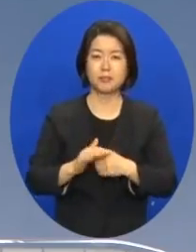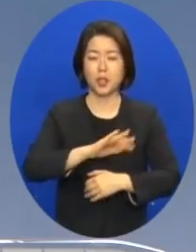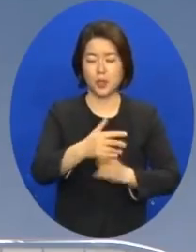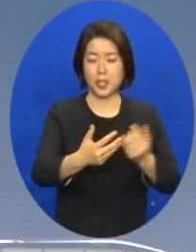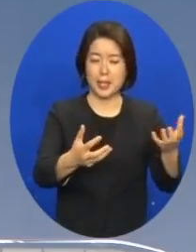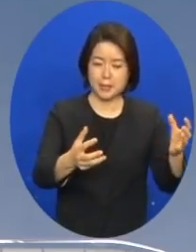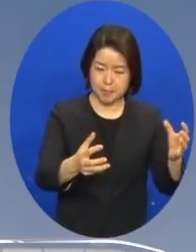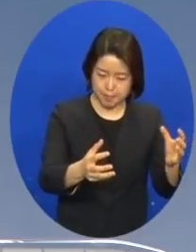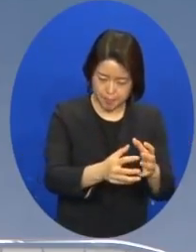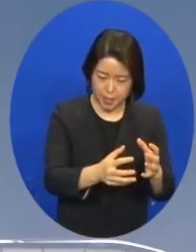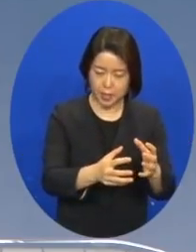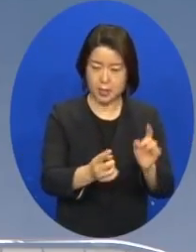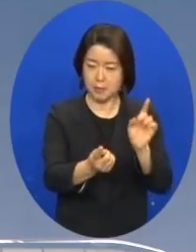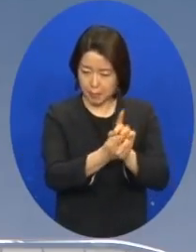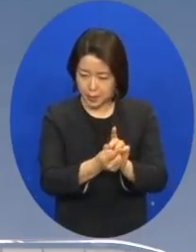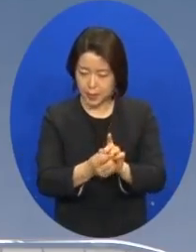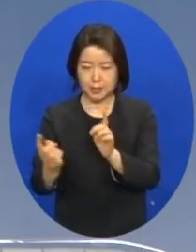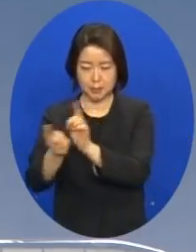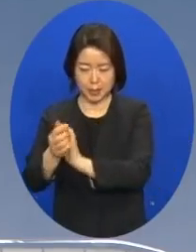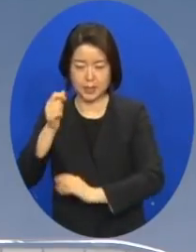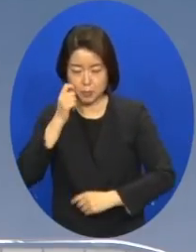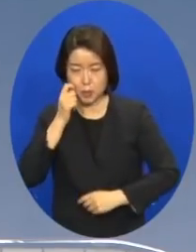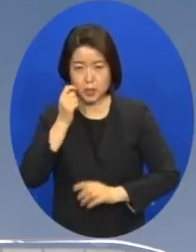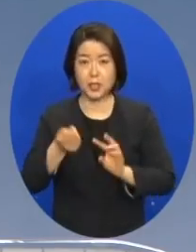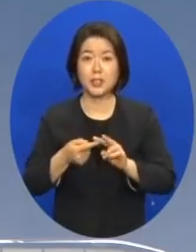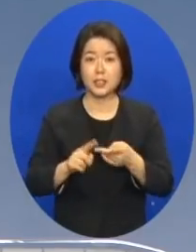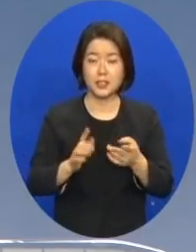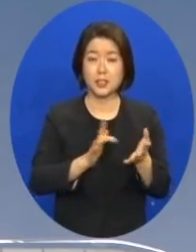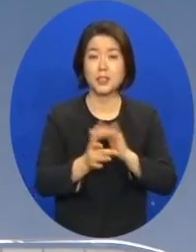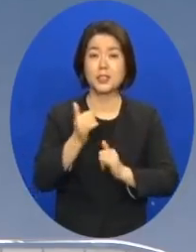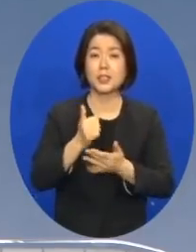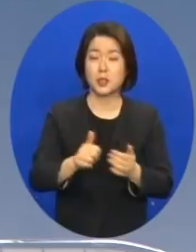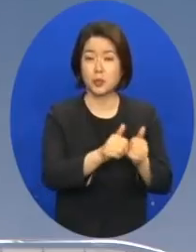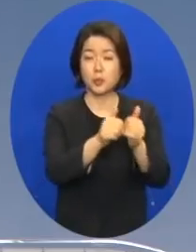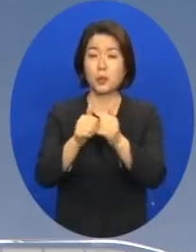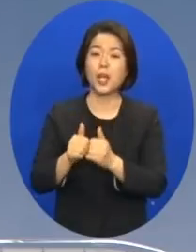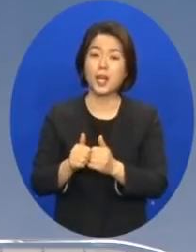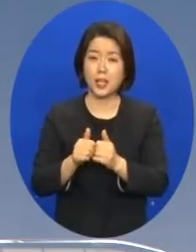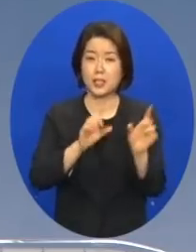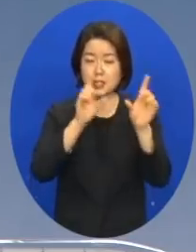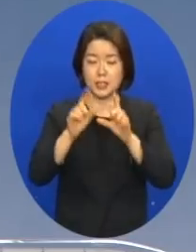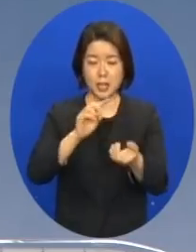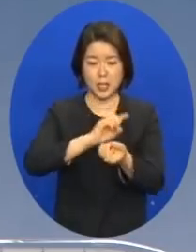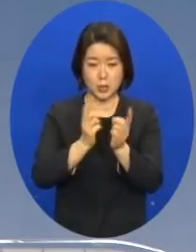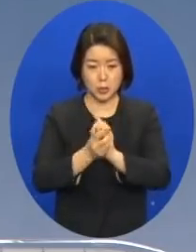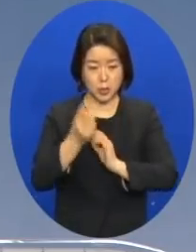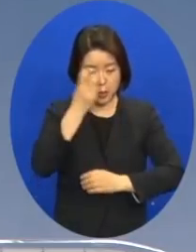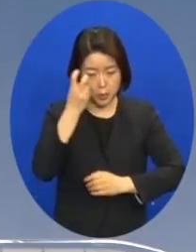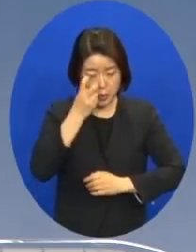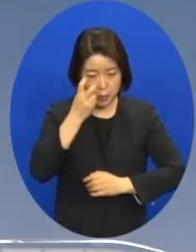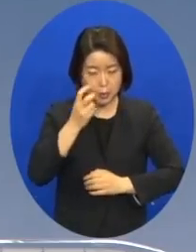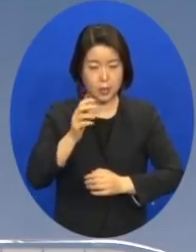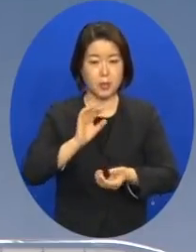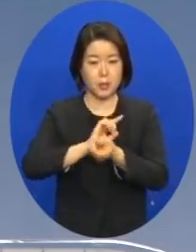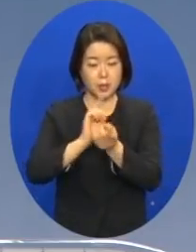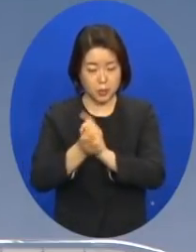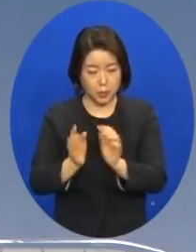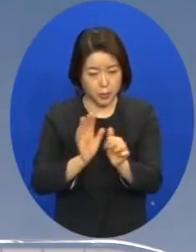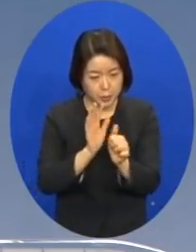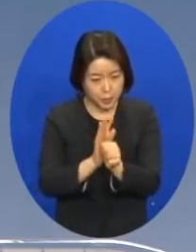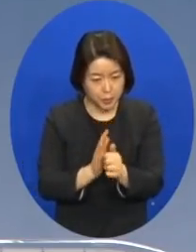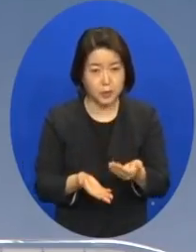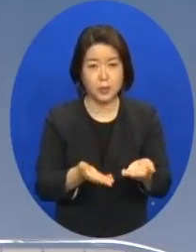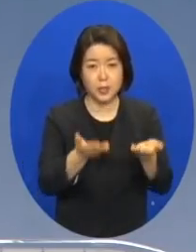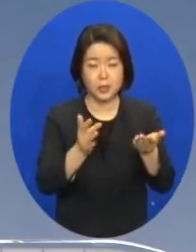모이든 모이지 않든 예수님과 동행하는 삶을 서로 점검해주고 또 서로 격려해주는